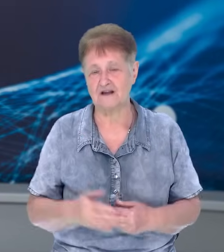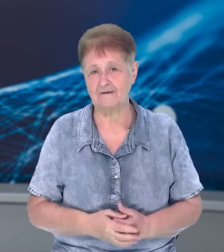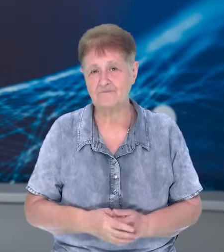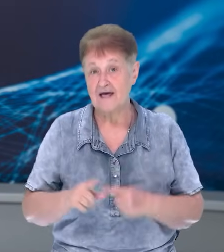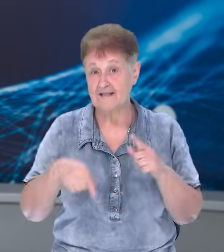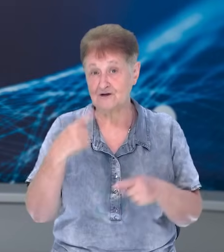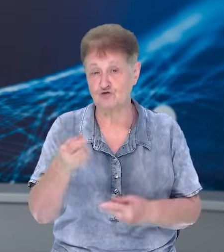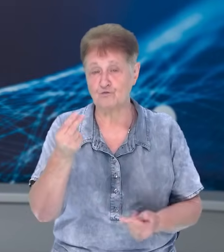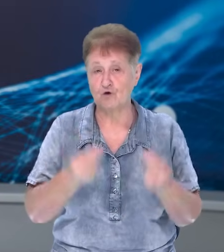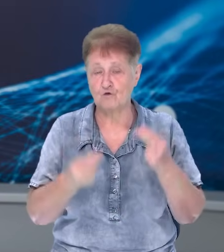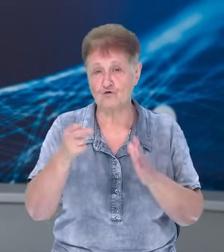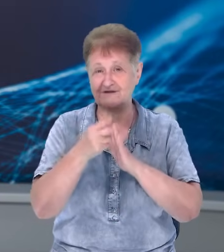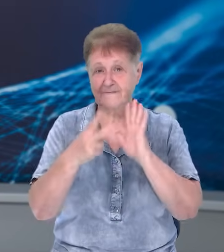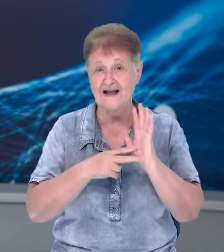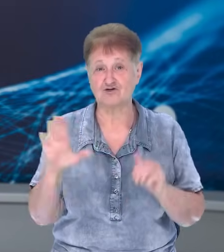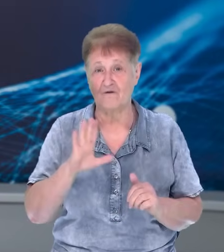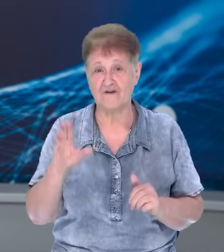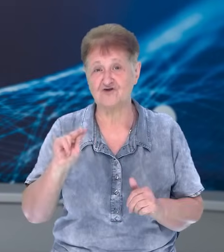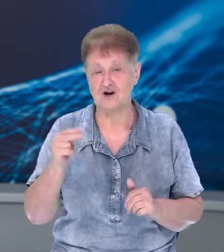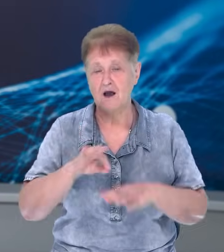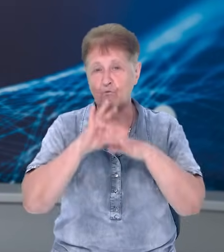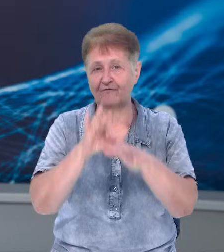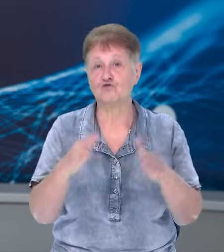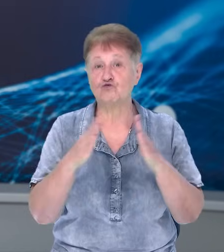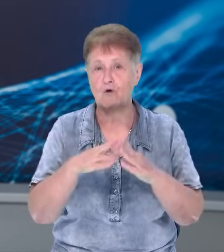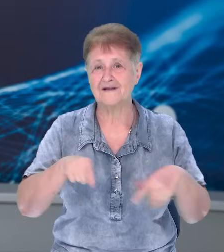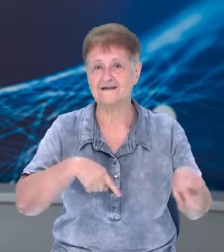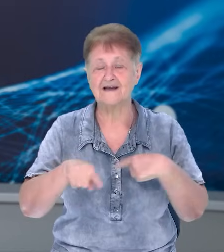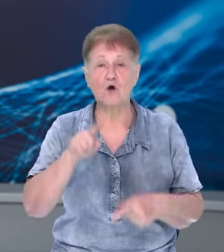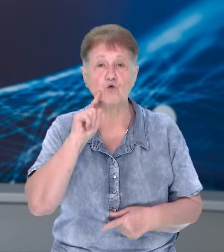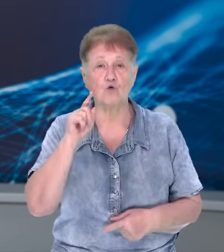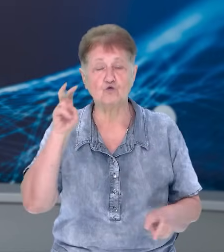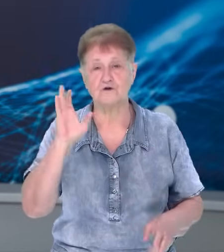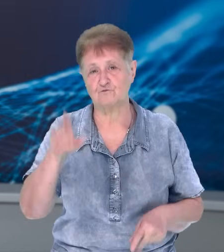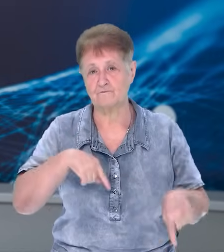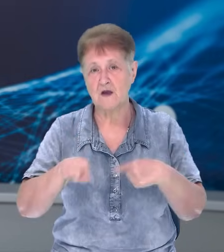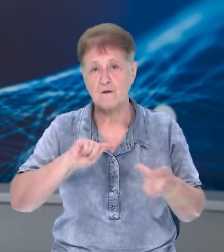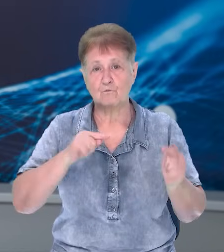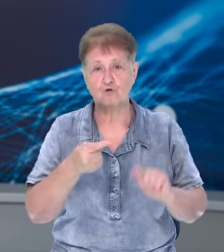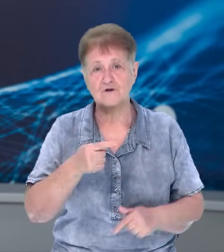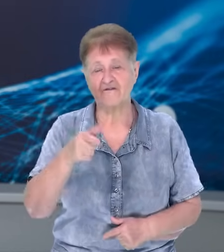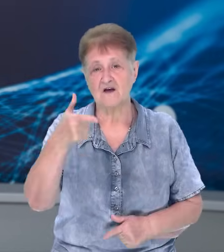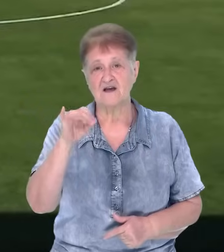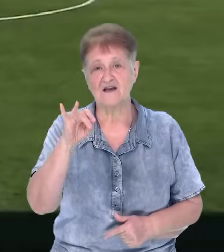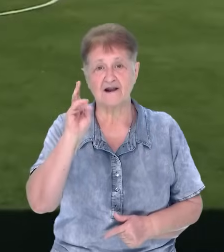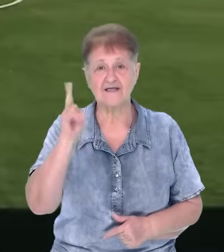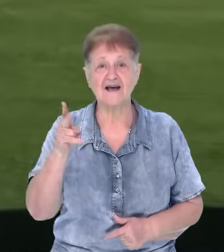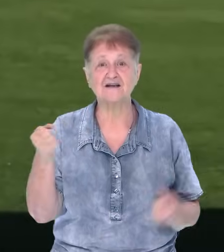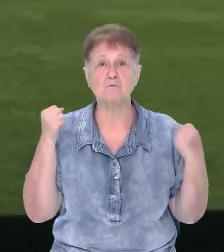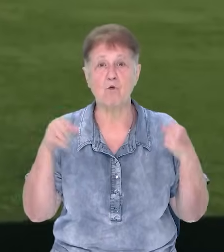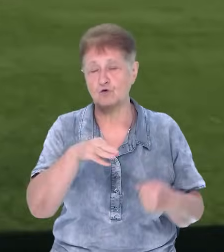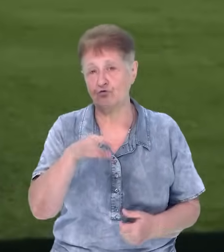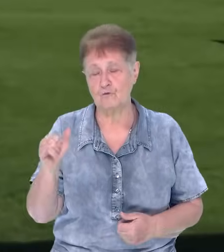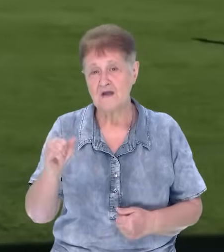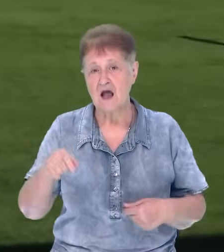таблиці. Наступну гру 17 вересня чернігівці проведуть вдома на стадіоні «Юність». Гратимуть проти «Гірник спорту». А